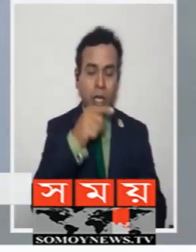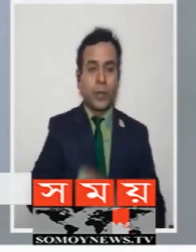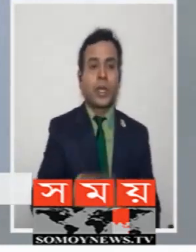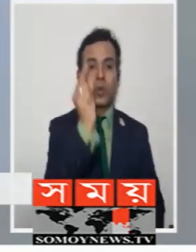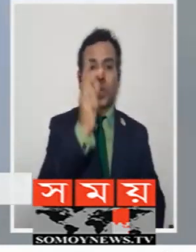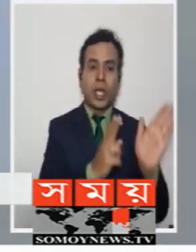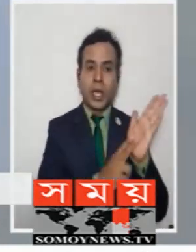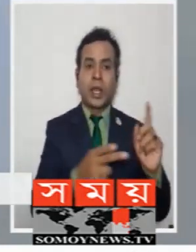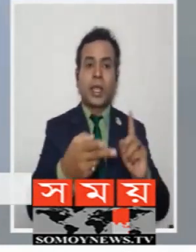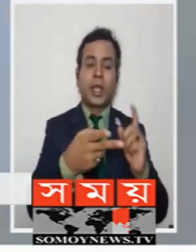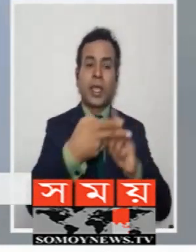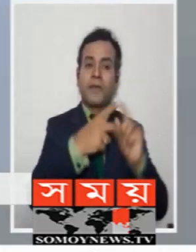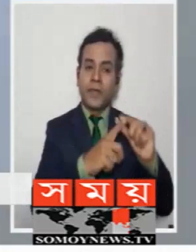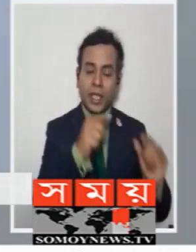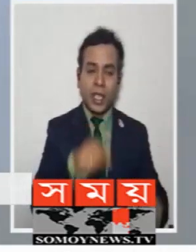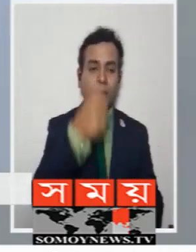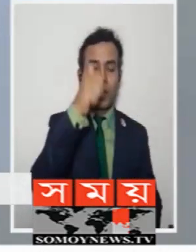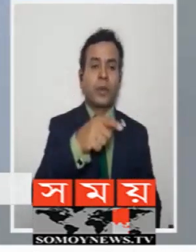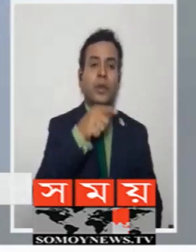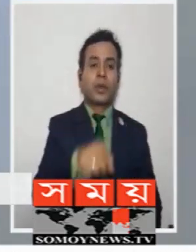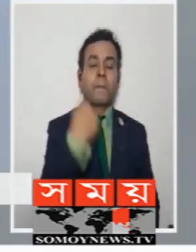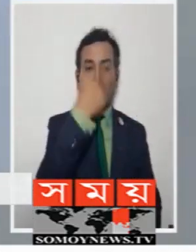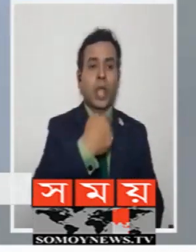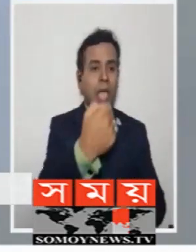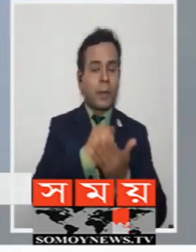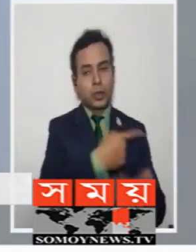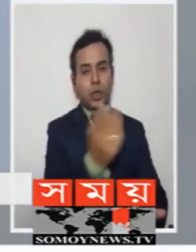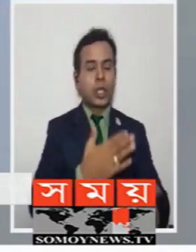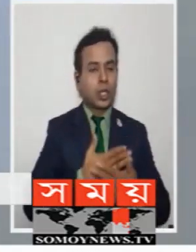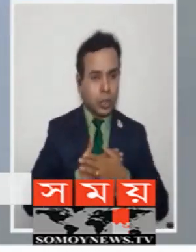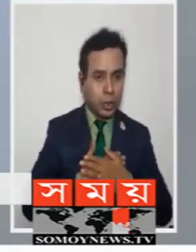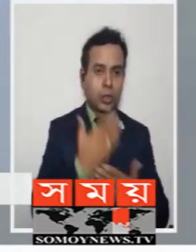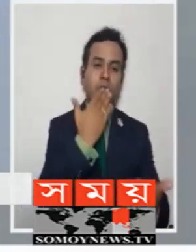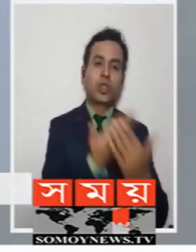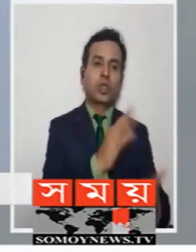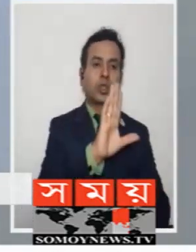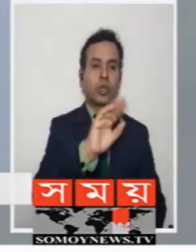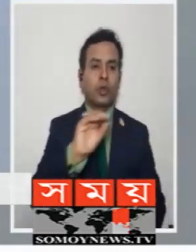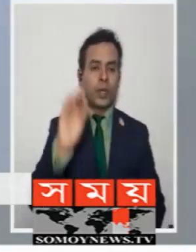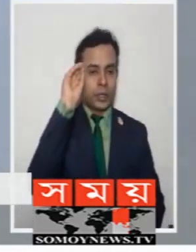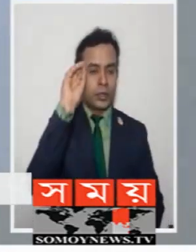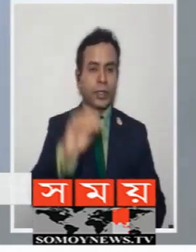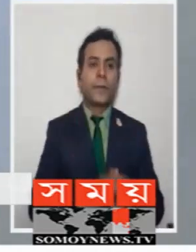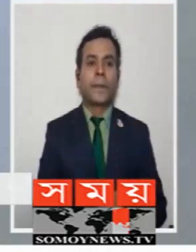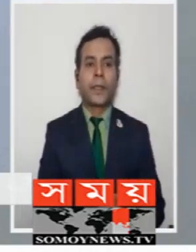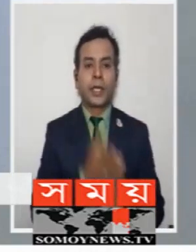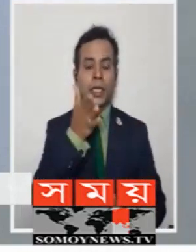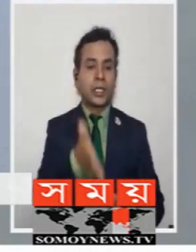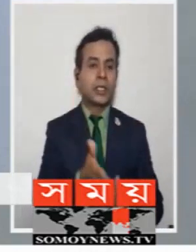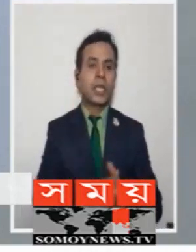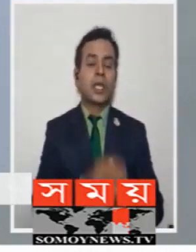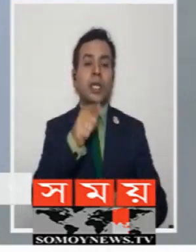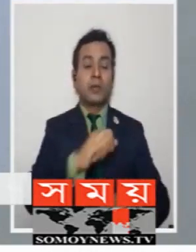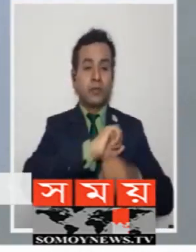আমরা কৃতজ্ঞতা জানাই এবং তাদের ধন্যবাদ জানাই। এবং তারাও যে কোভিড যুদ্ধে সামিল অন্যভাবে, সেই জন্য আমরা আসলে